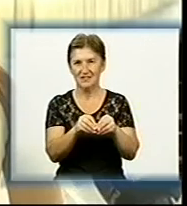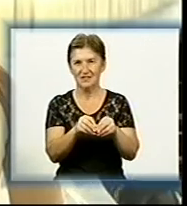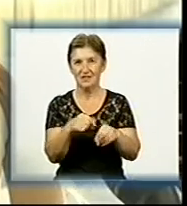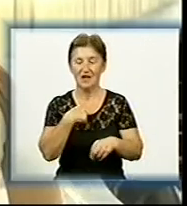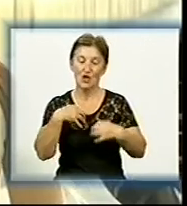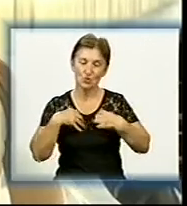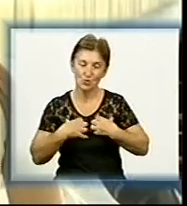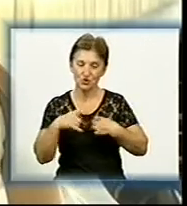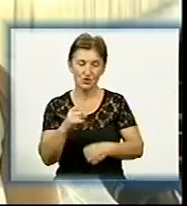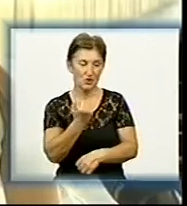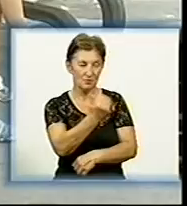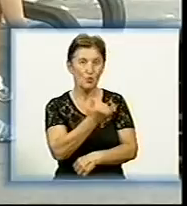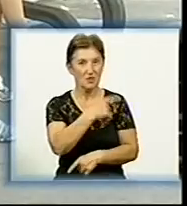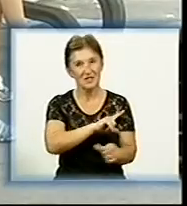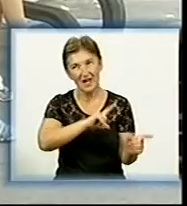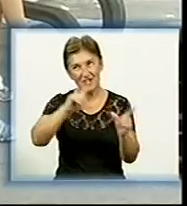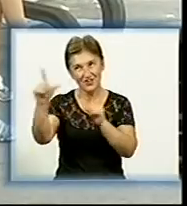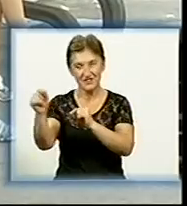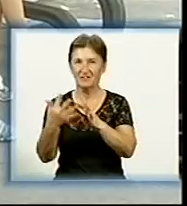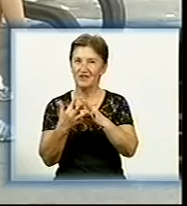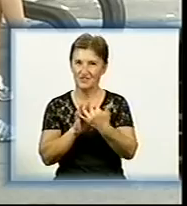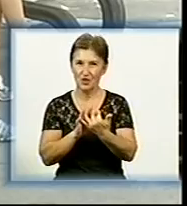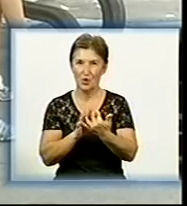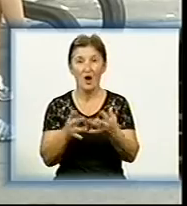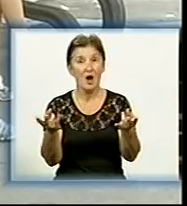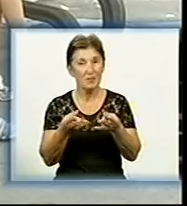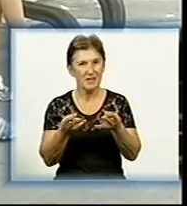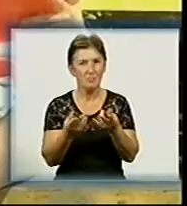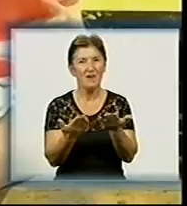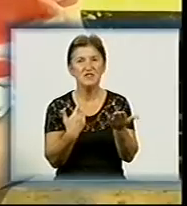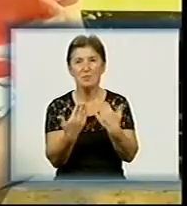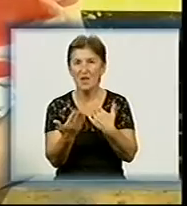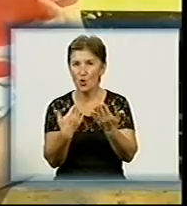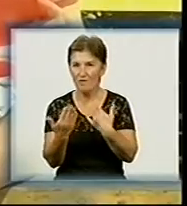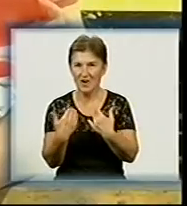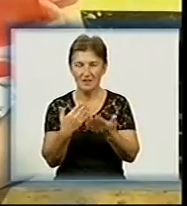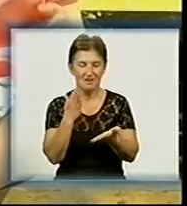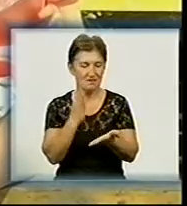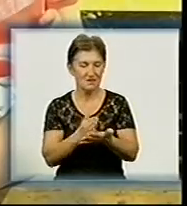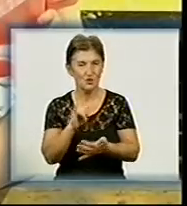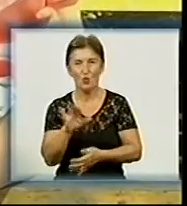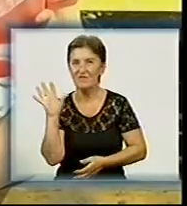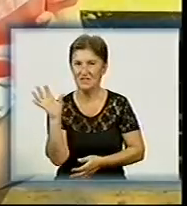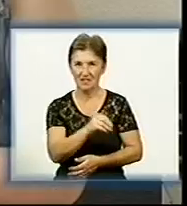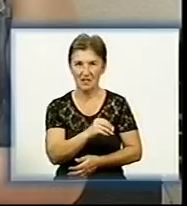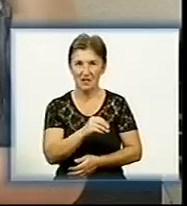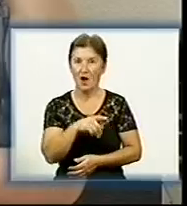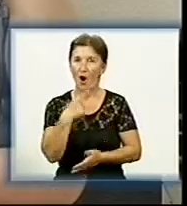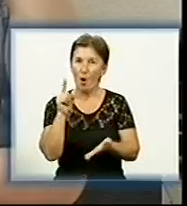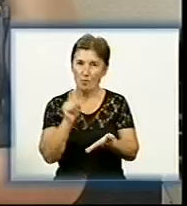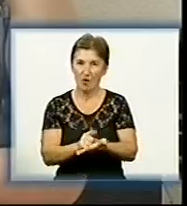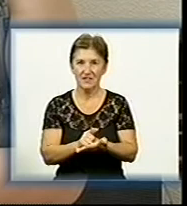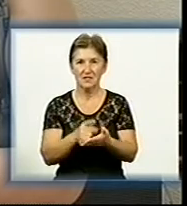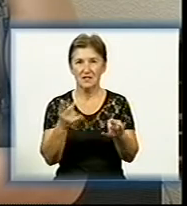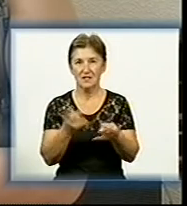Арінкою, коли вона їде в село. Потреба у дружньому спілкуванні є у всіх, наголошує психолог Тетяна Тимофієва. Говорить, обов'язковими